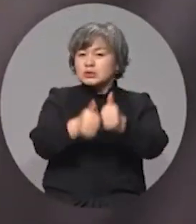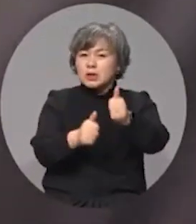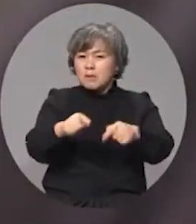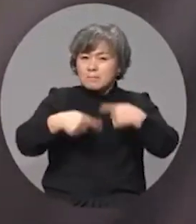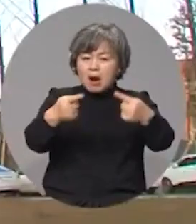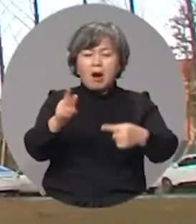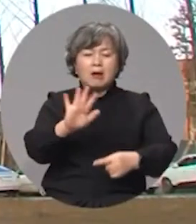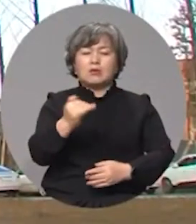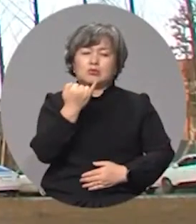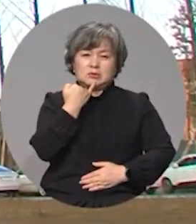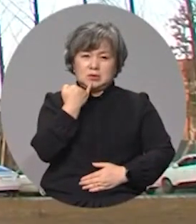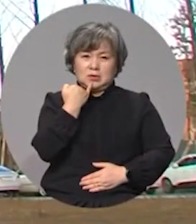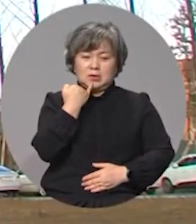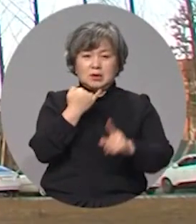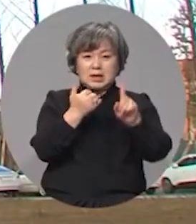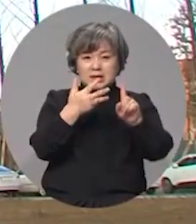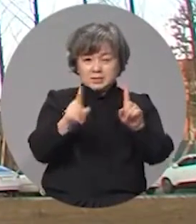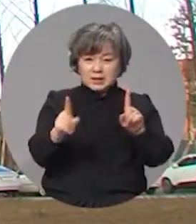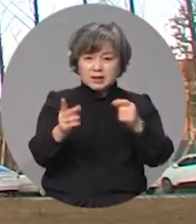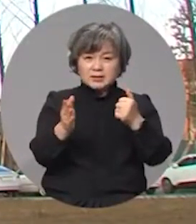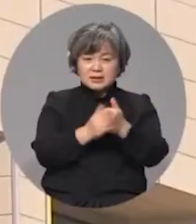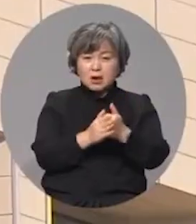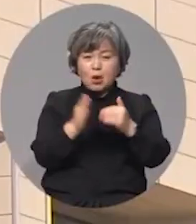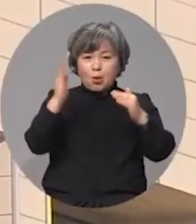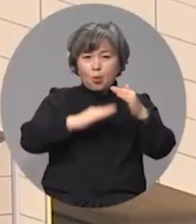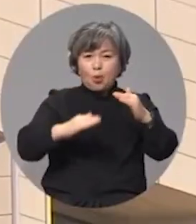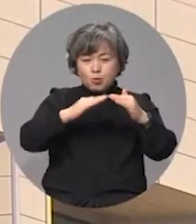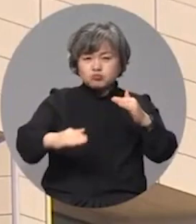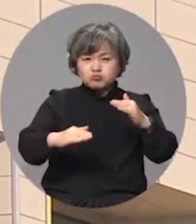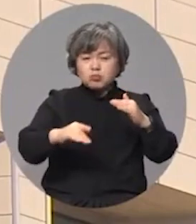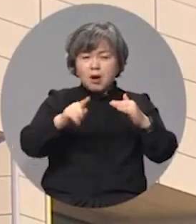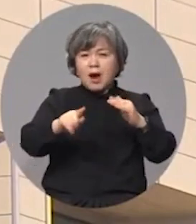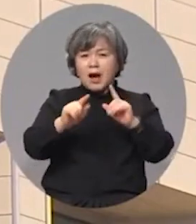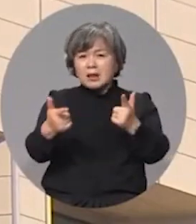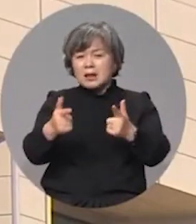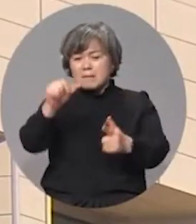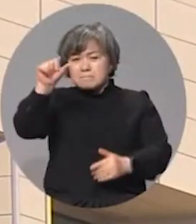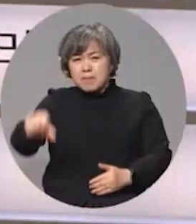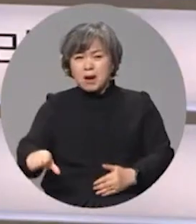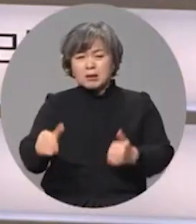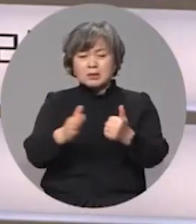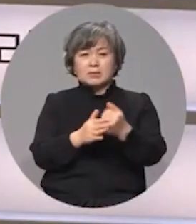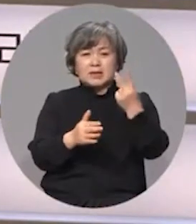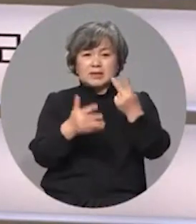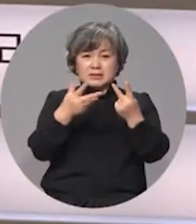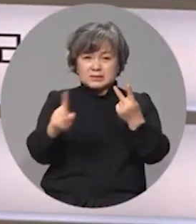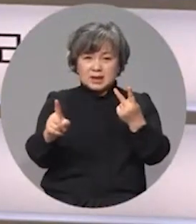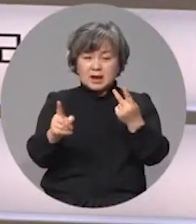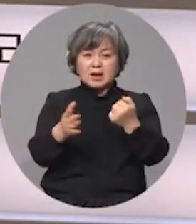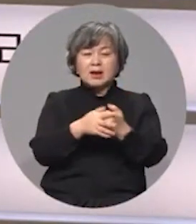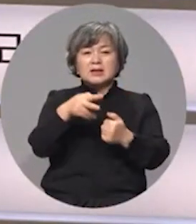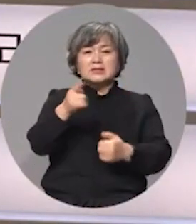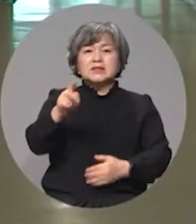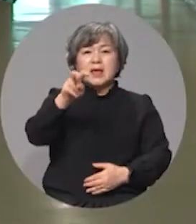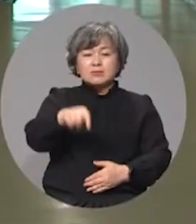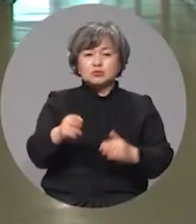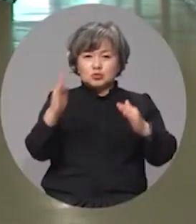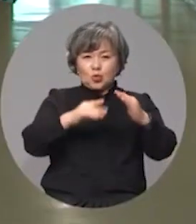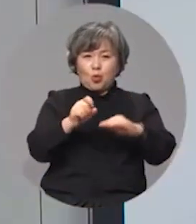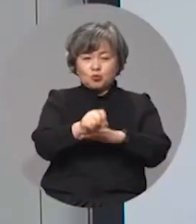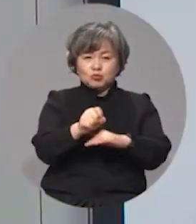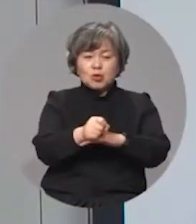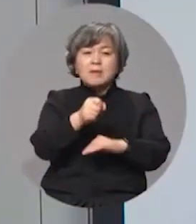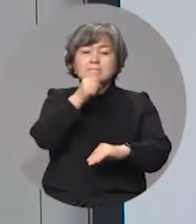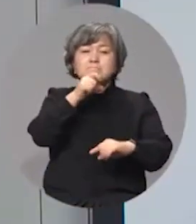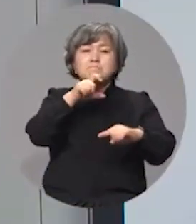됩니다 1차에서 b 공무원 수험생들이 대거 탈락하자 2차 시험에서 세무 공무원 출신이 차지하는